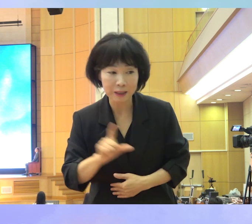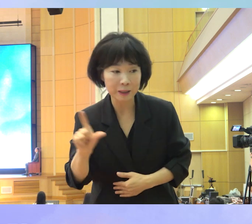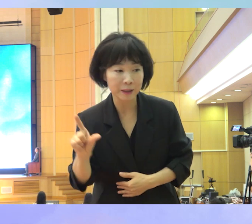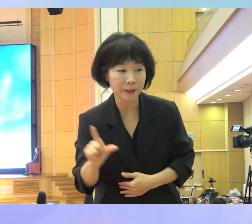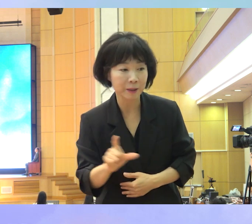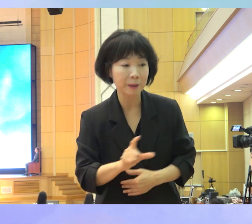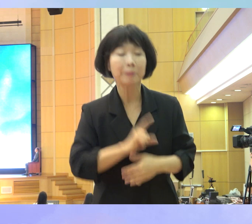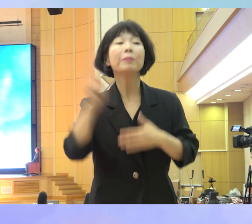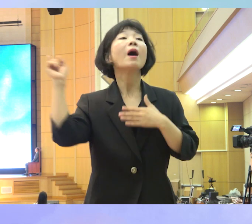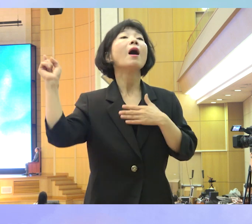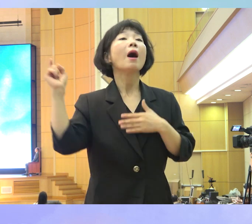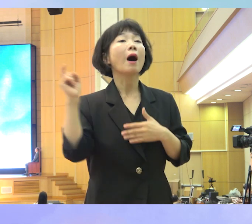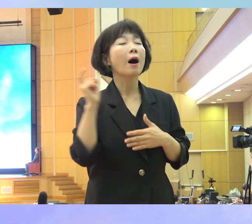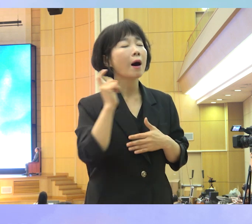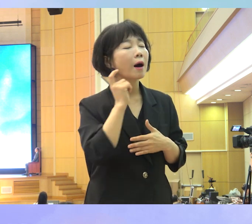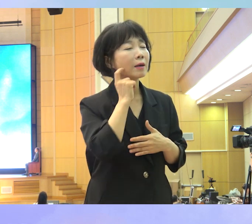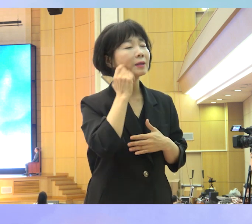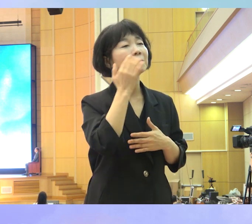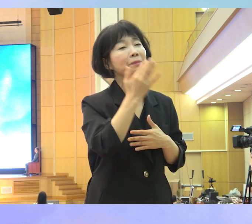이름